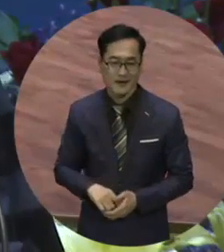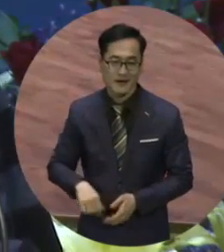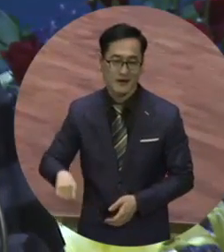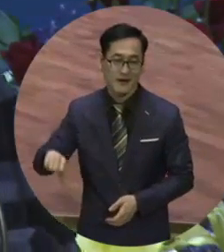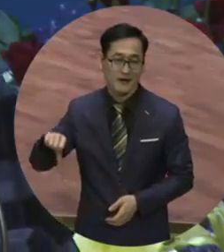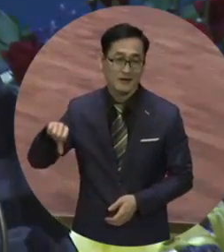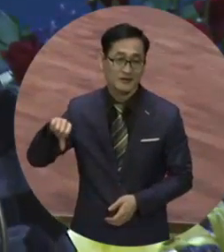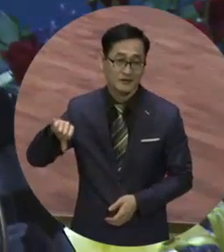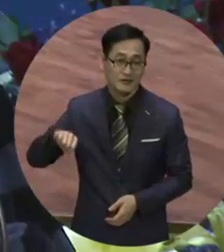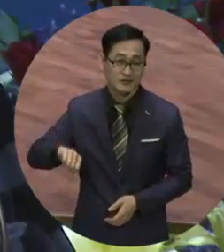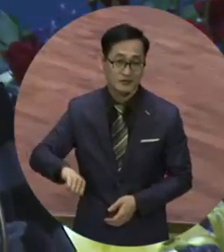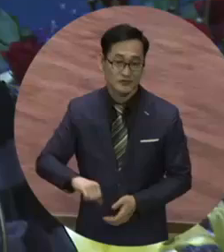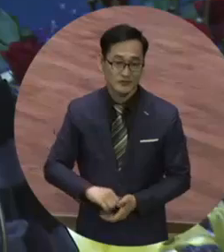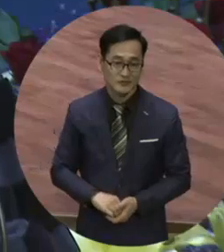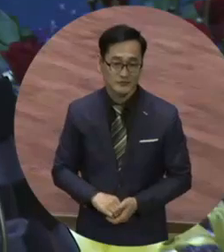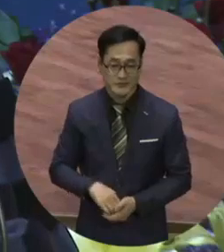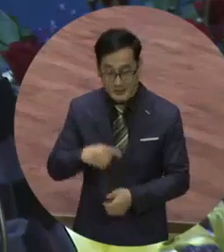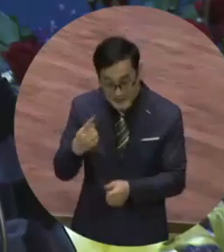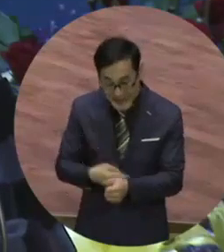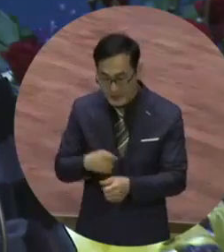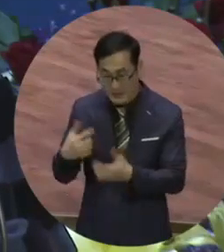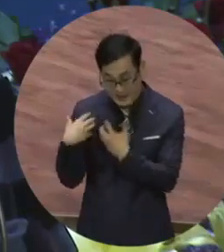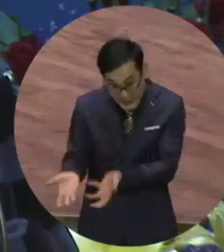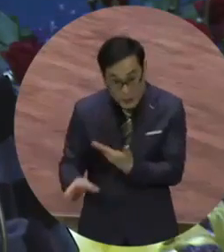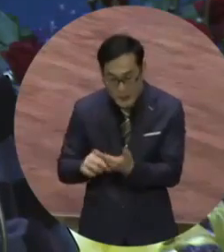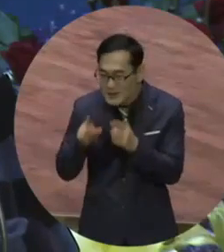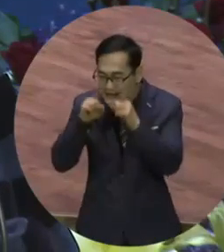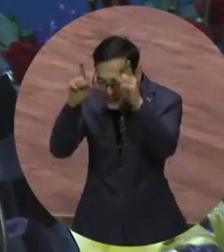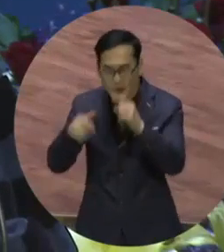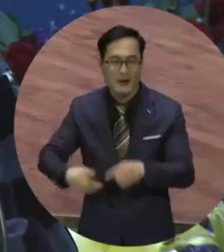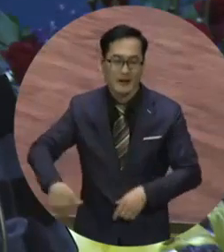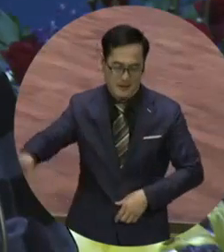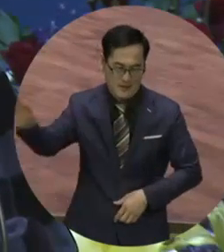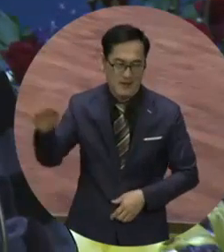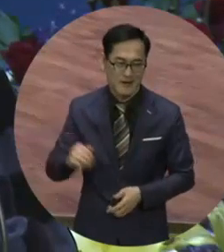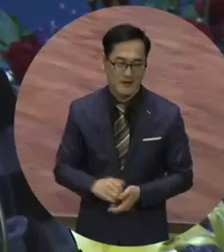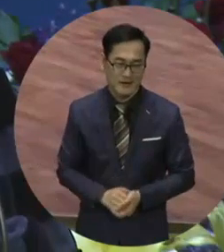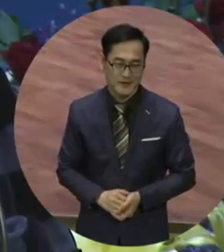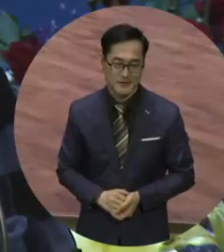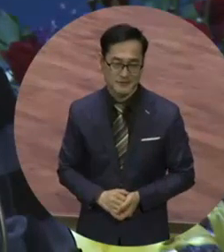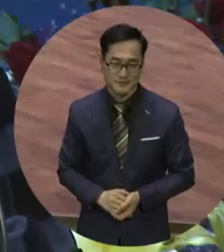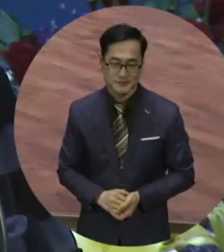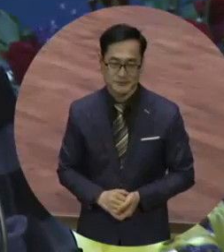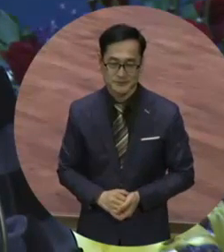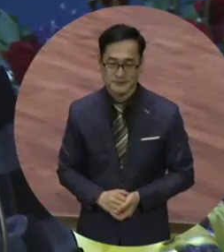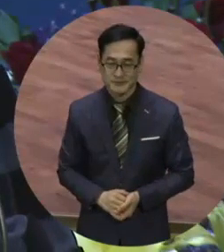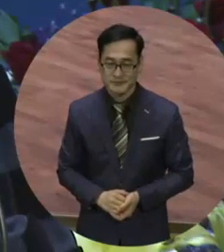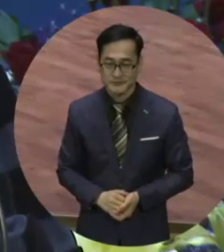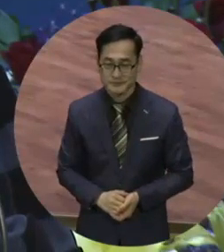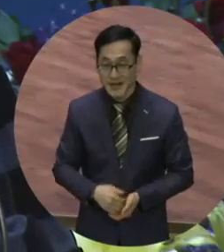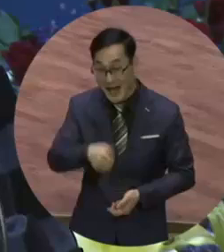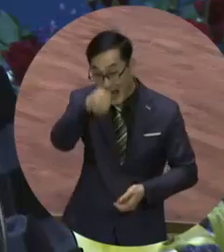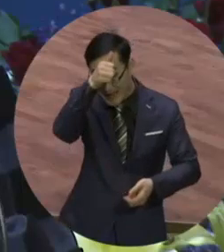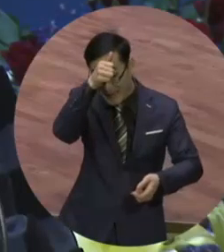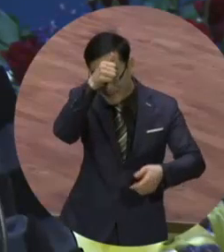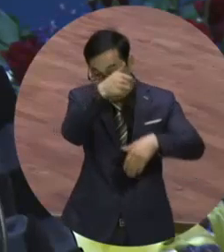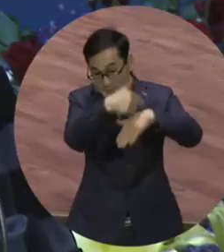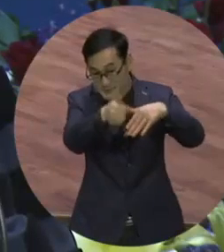저절로 놔두면 지옥 가요. 저절로. 그것이 아담의